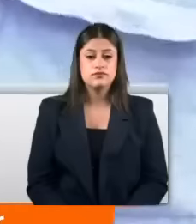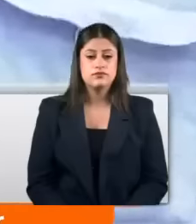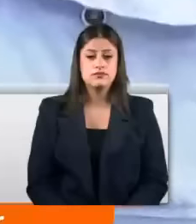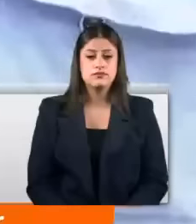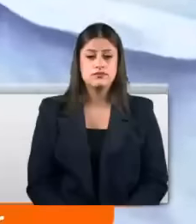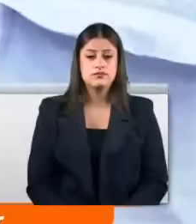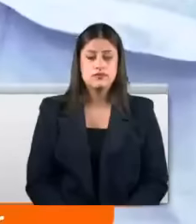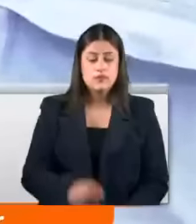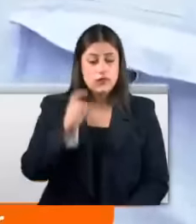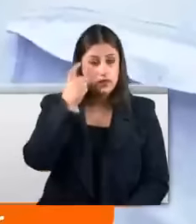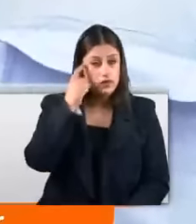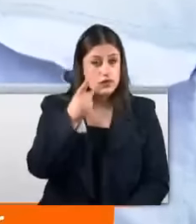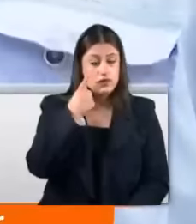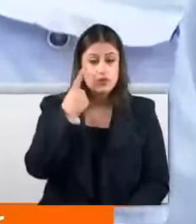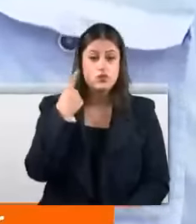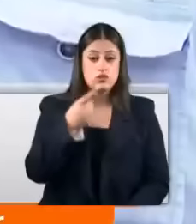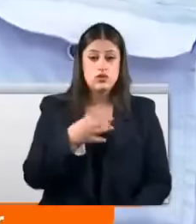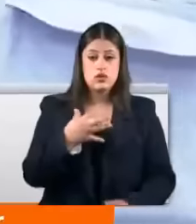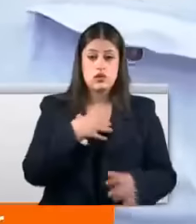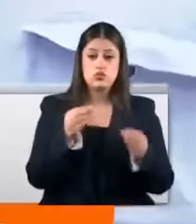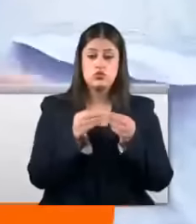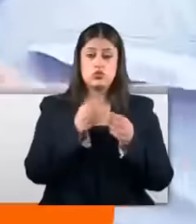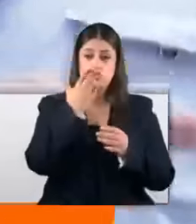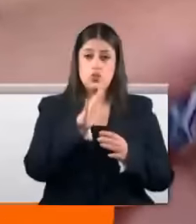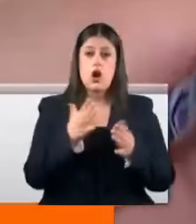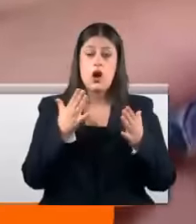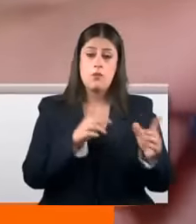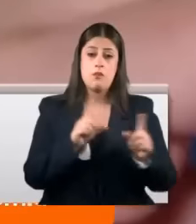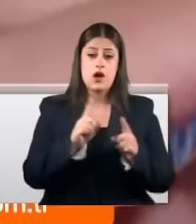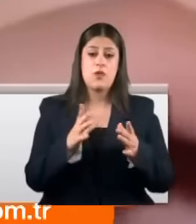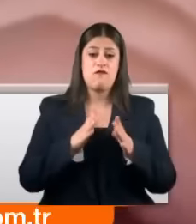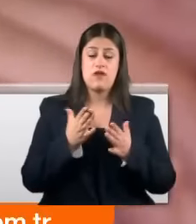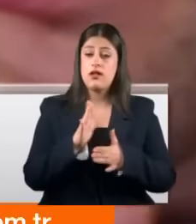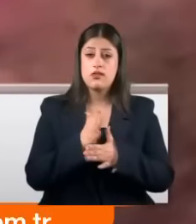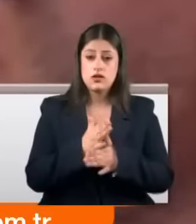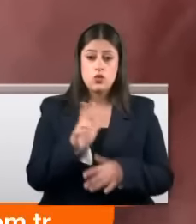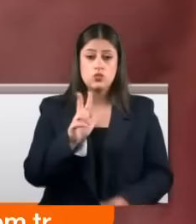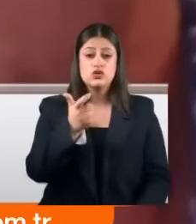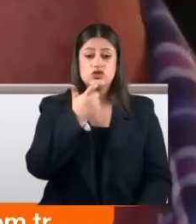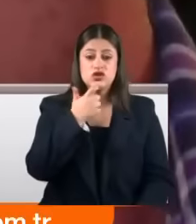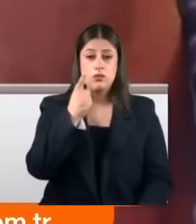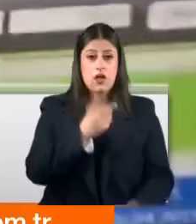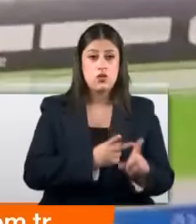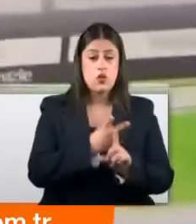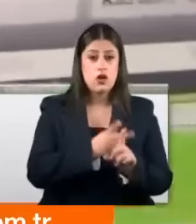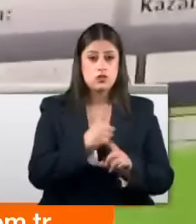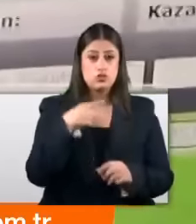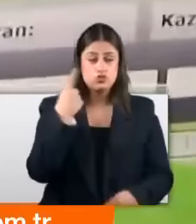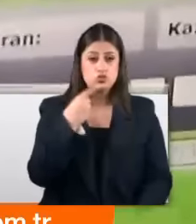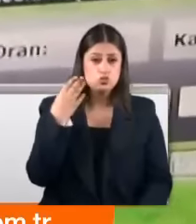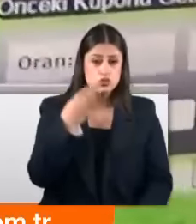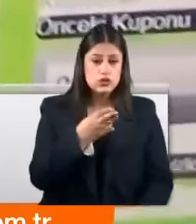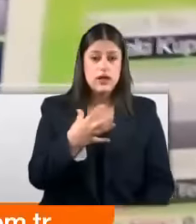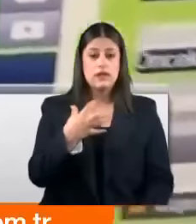yargılanmaktayım. İddialarına göre kendilerinin suçu yok ama yargılanıyorlar. Çünkü 30 yaşındaki bir dolandırıcı yüzünden